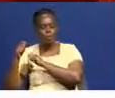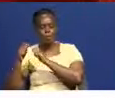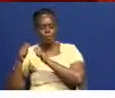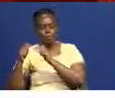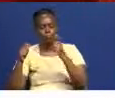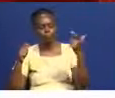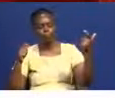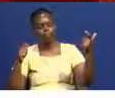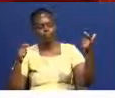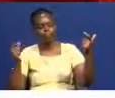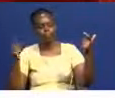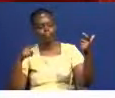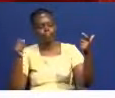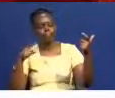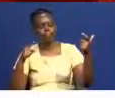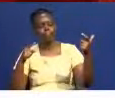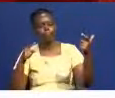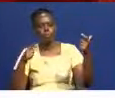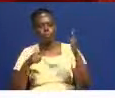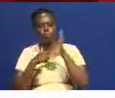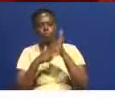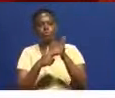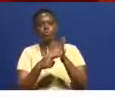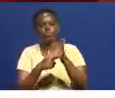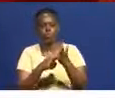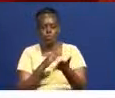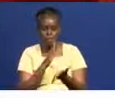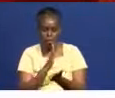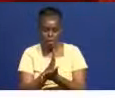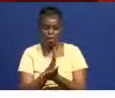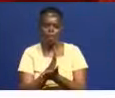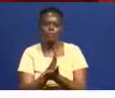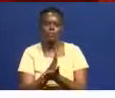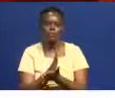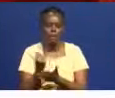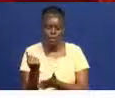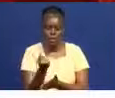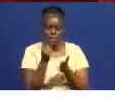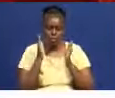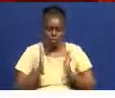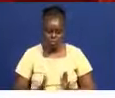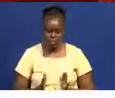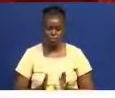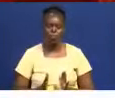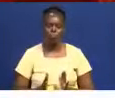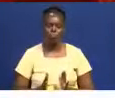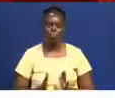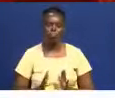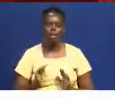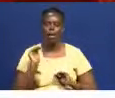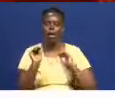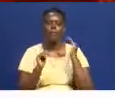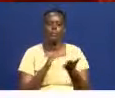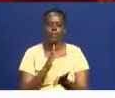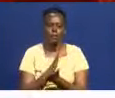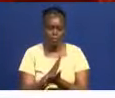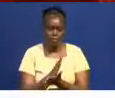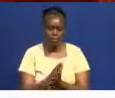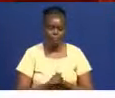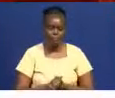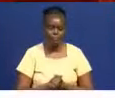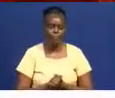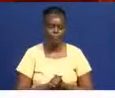barabarani wakifanya maandamano wakidai haki za kila Mkenya ziweze kutendeka. Bwana